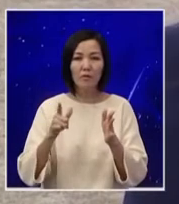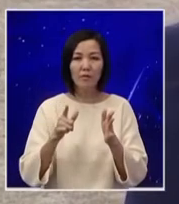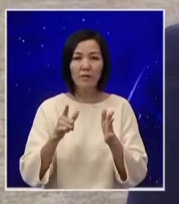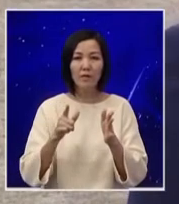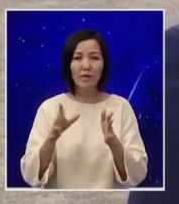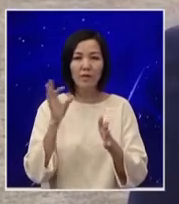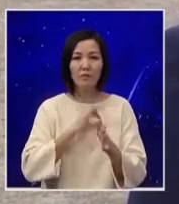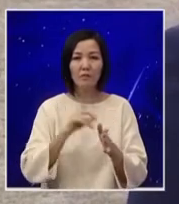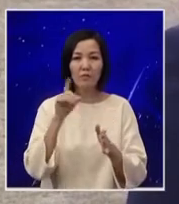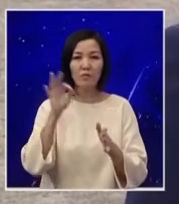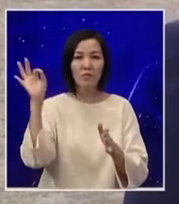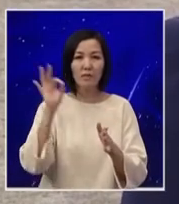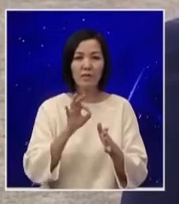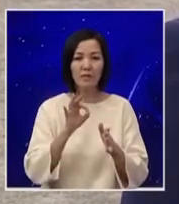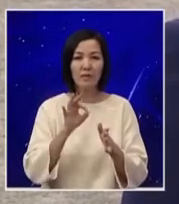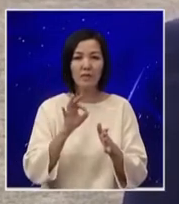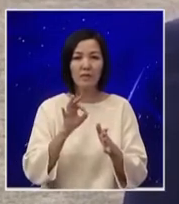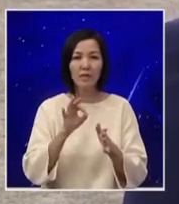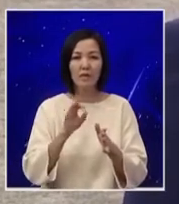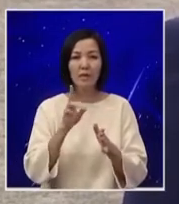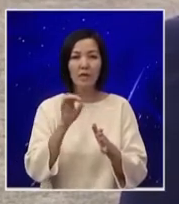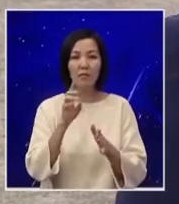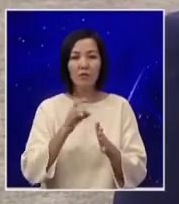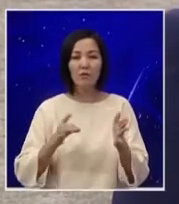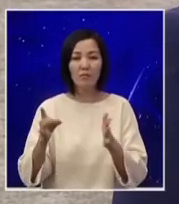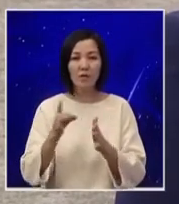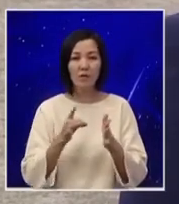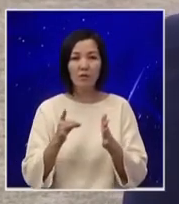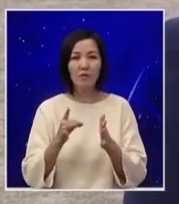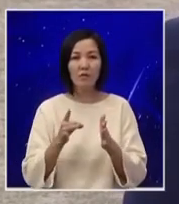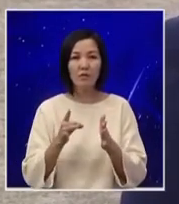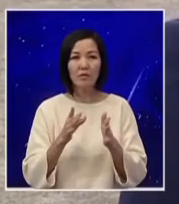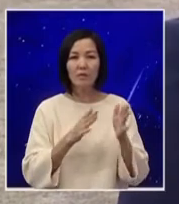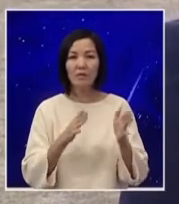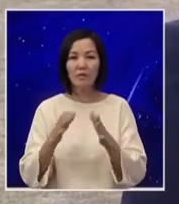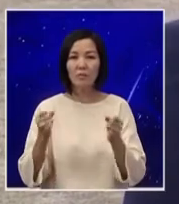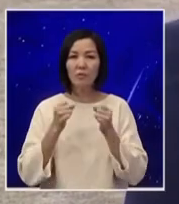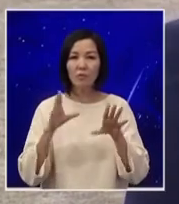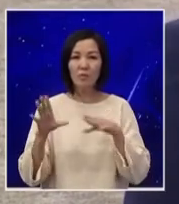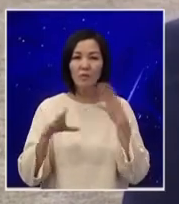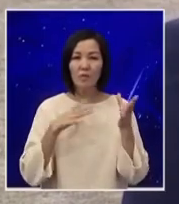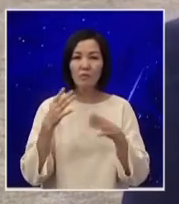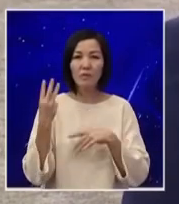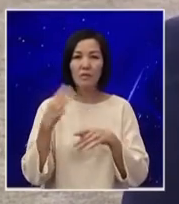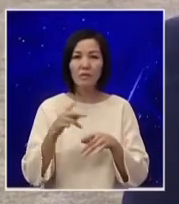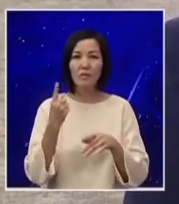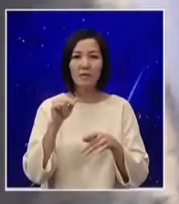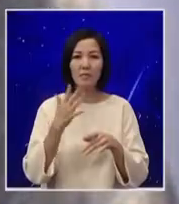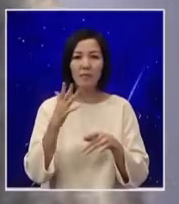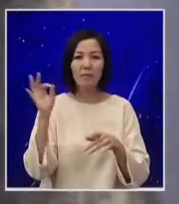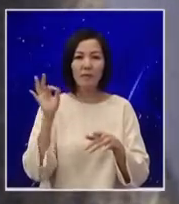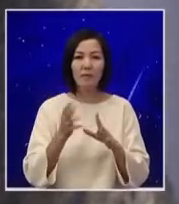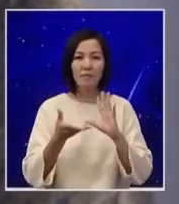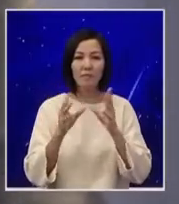освоено все стопроцентно по кировскому району систематический спортом заниматься с 15 процентов по